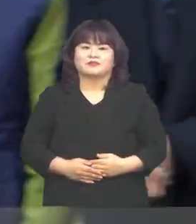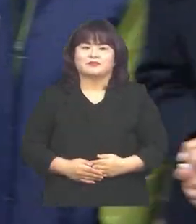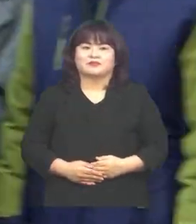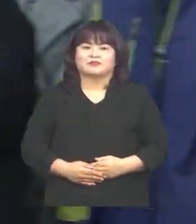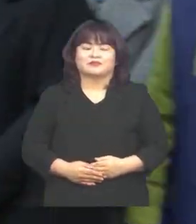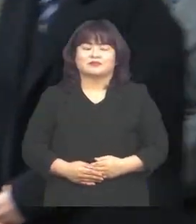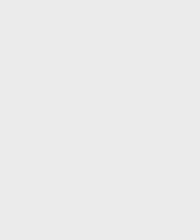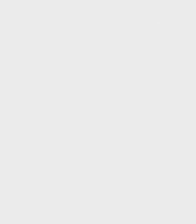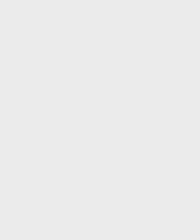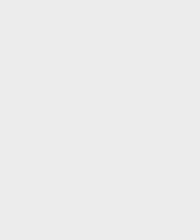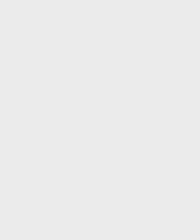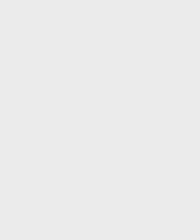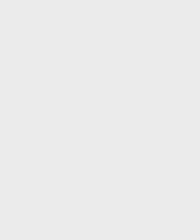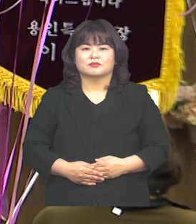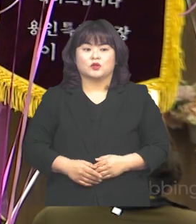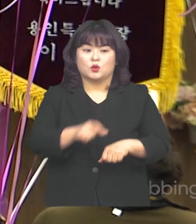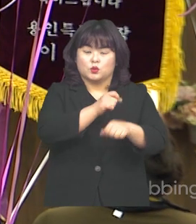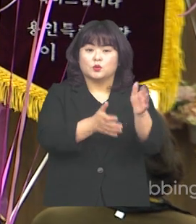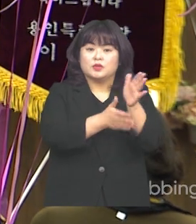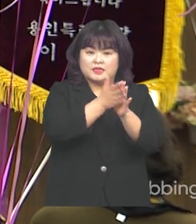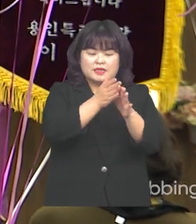말했습니다.